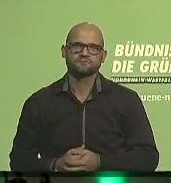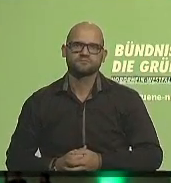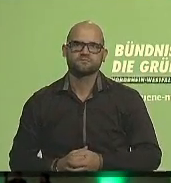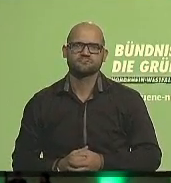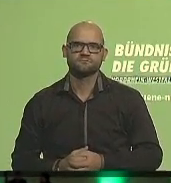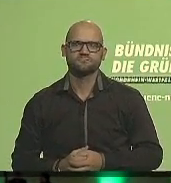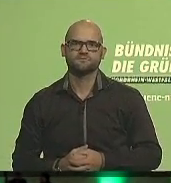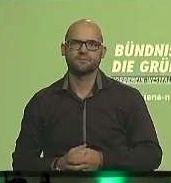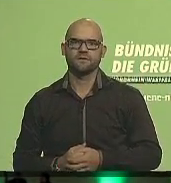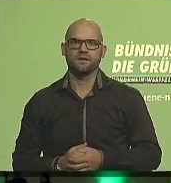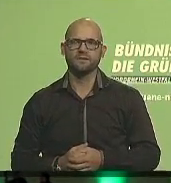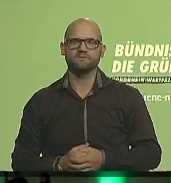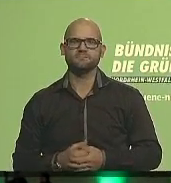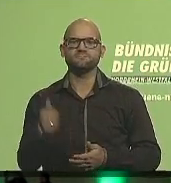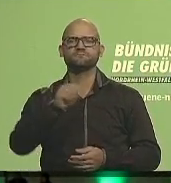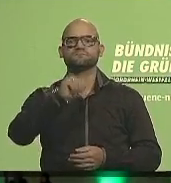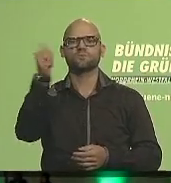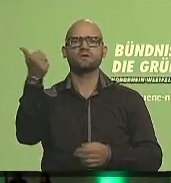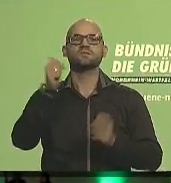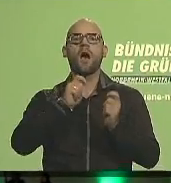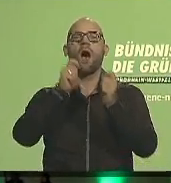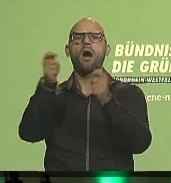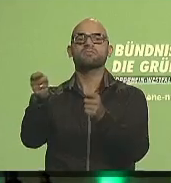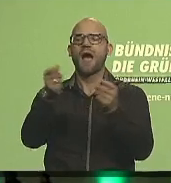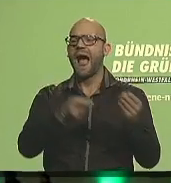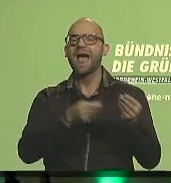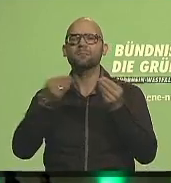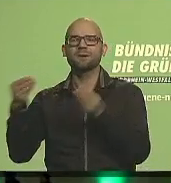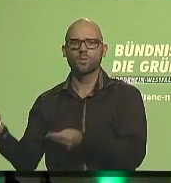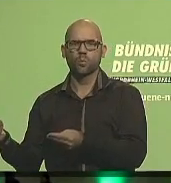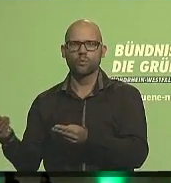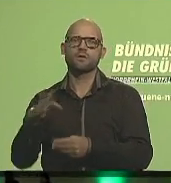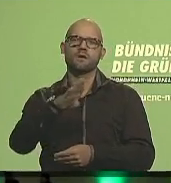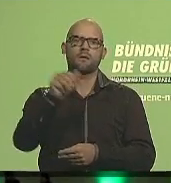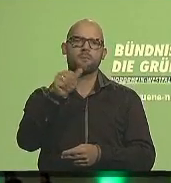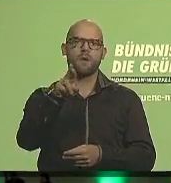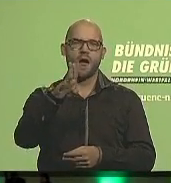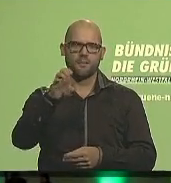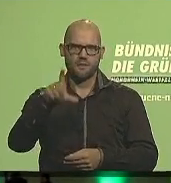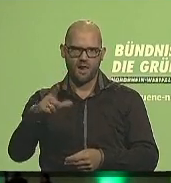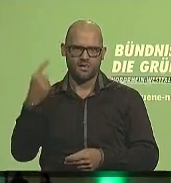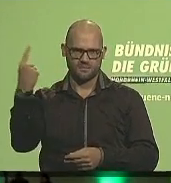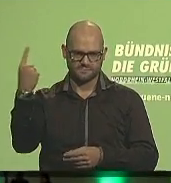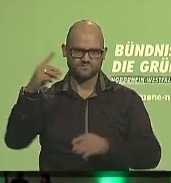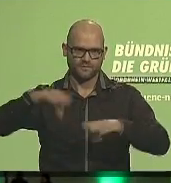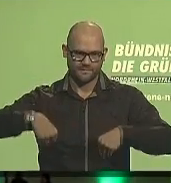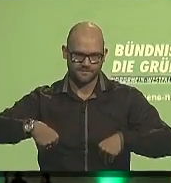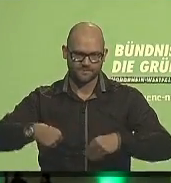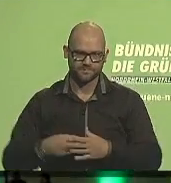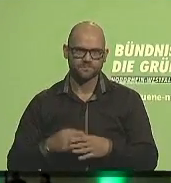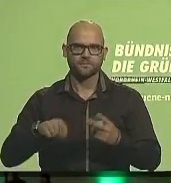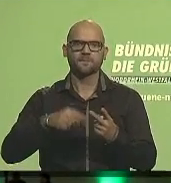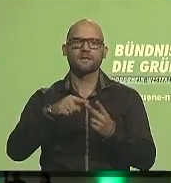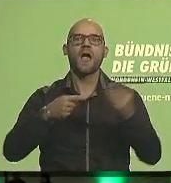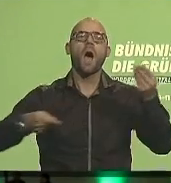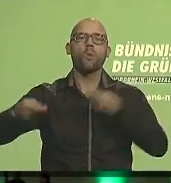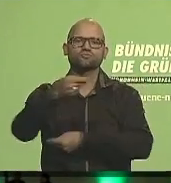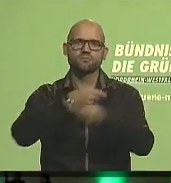Zuerst machen wir eine Antragseinbringung, das macht die Bärbel. Dann haben wir vorgesehen eine Aussprache,